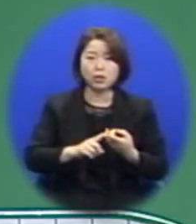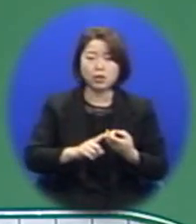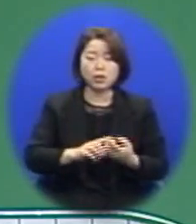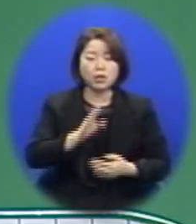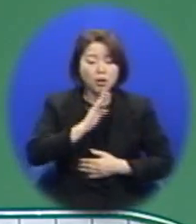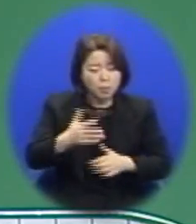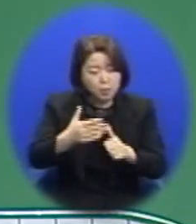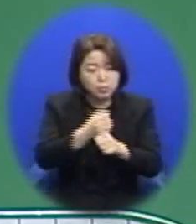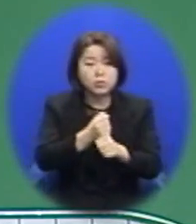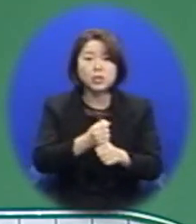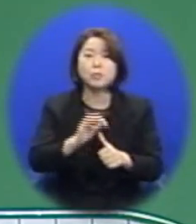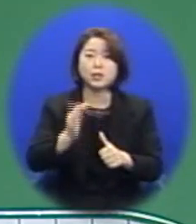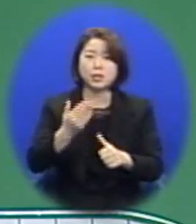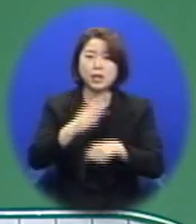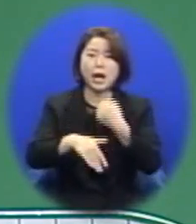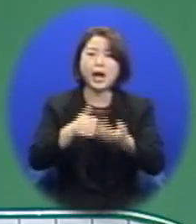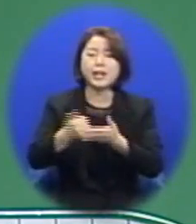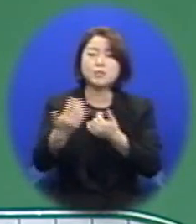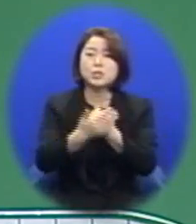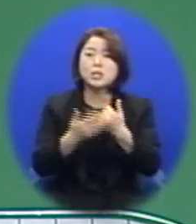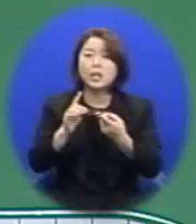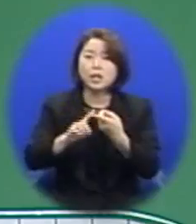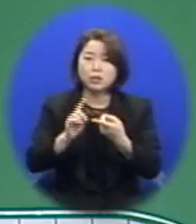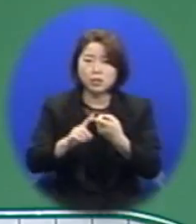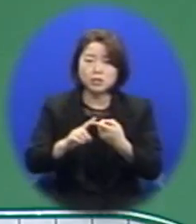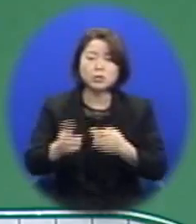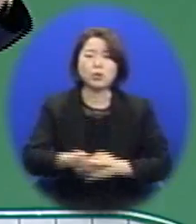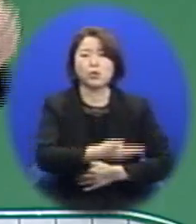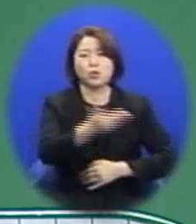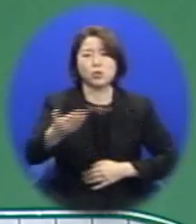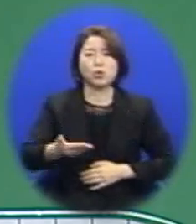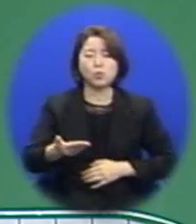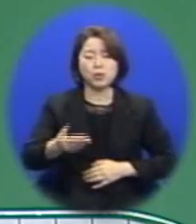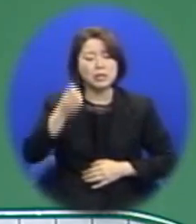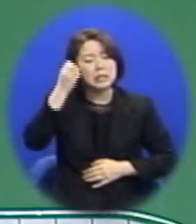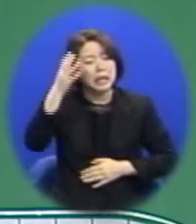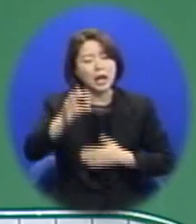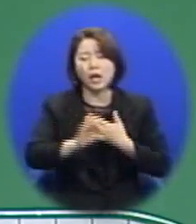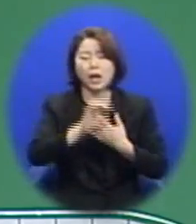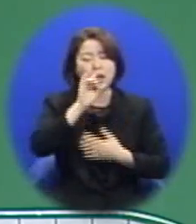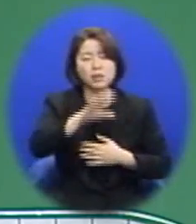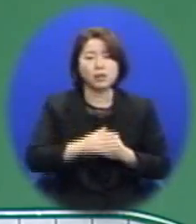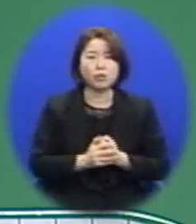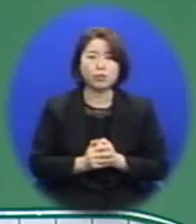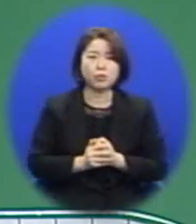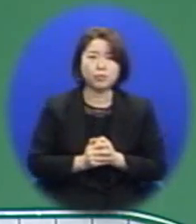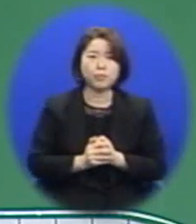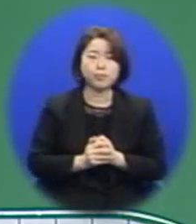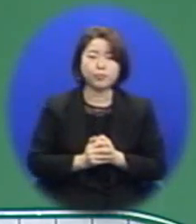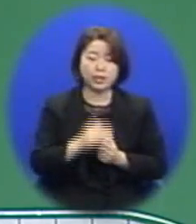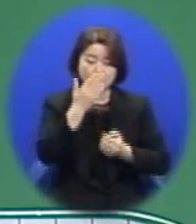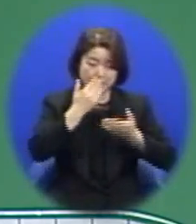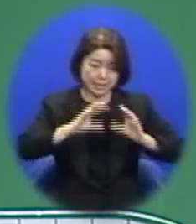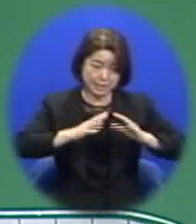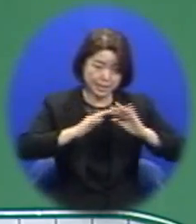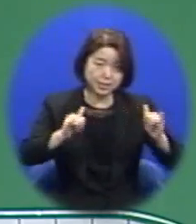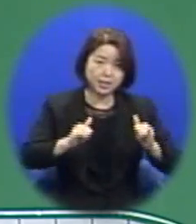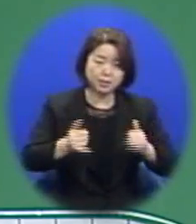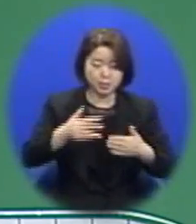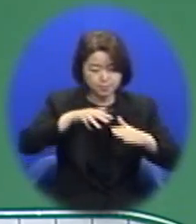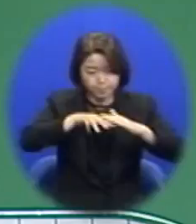될 하나님의 은혜임을 여러분 놓치면 안 됩니다. 이스라엘 백성들이